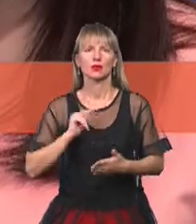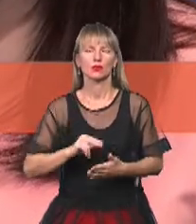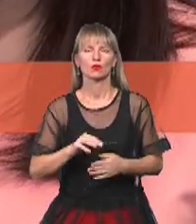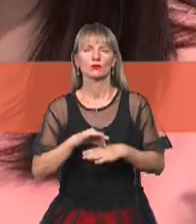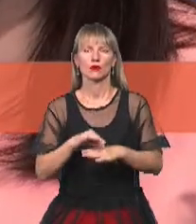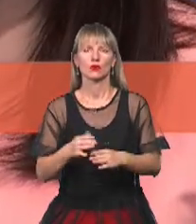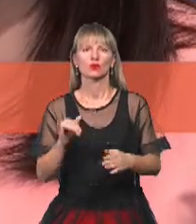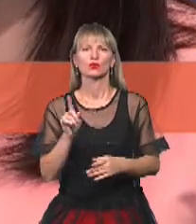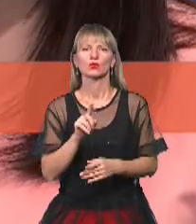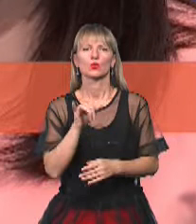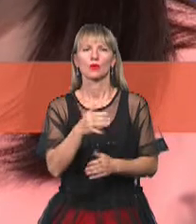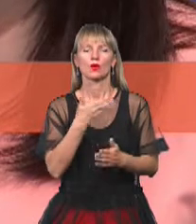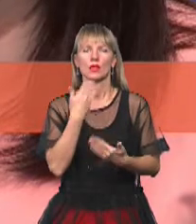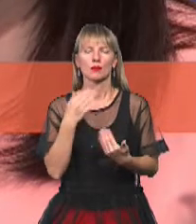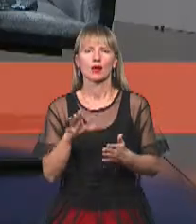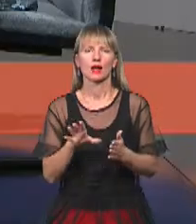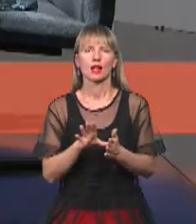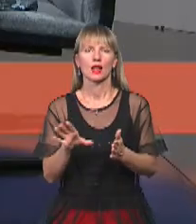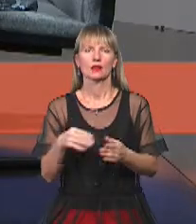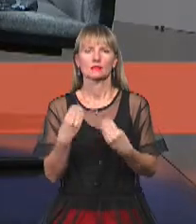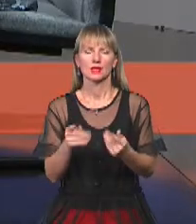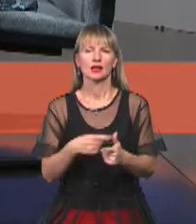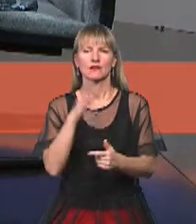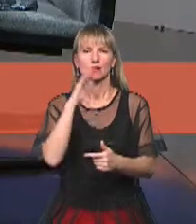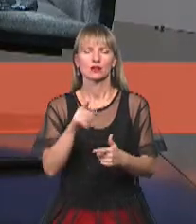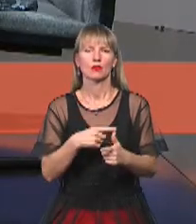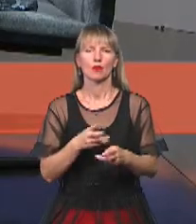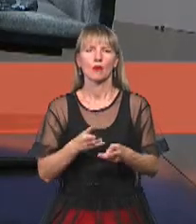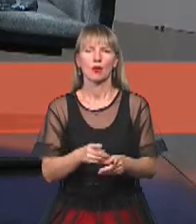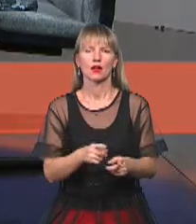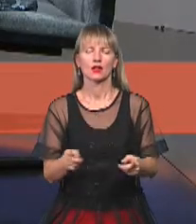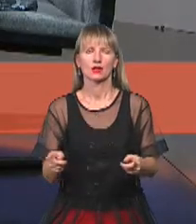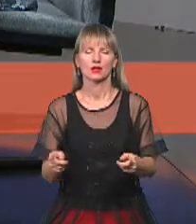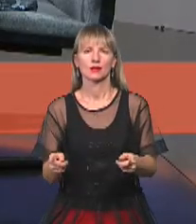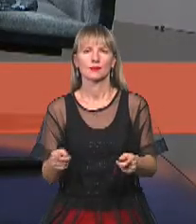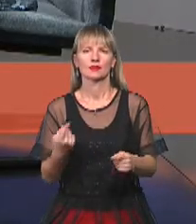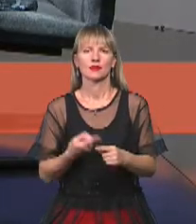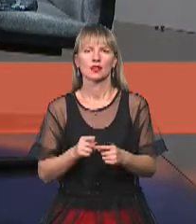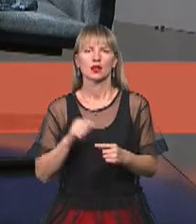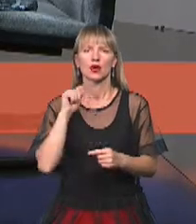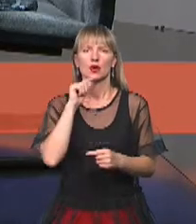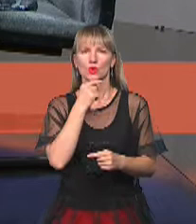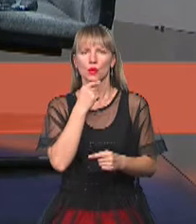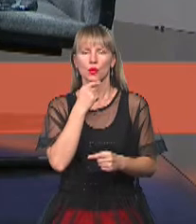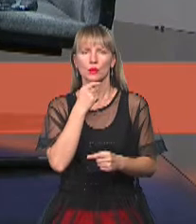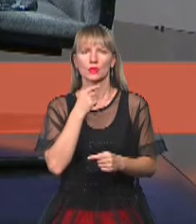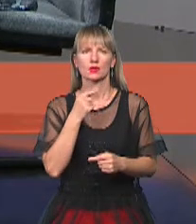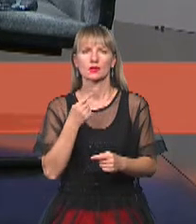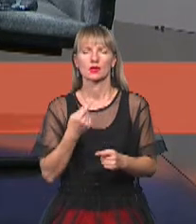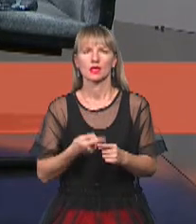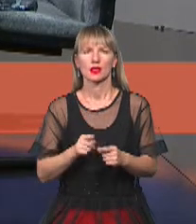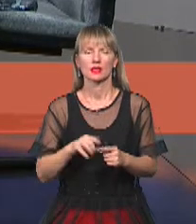проходять, чого у нього немає, електропостачання, або води, або опалення. Ну, вже це економить і свій ресурс,